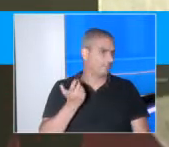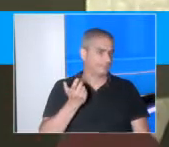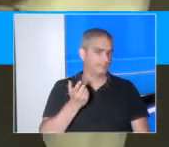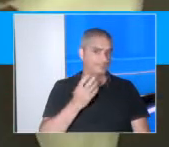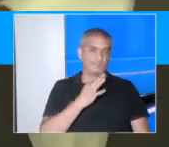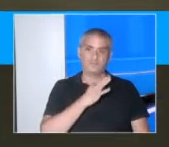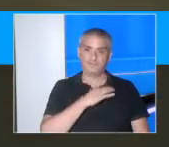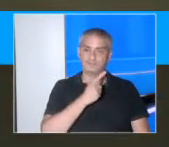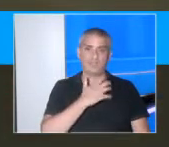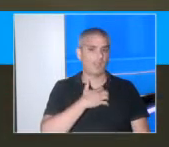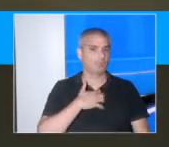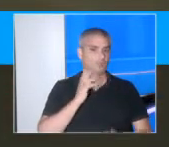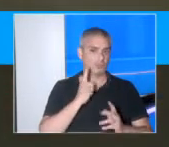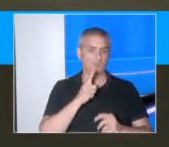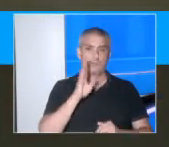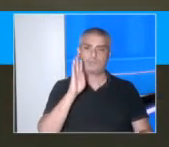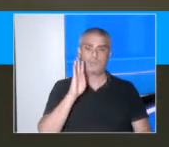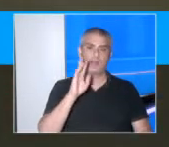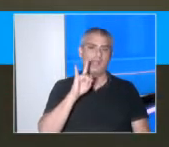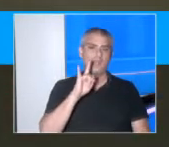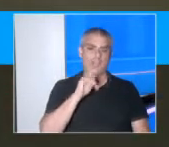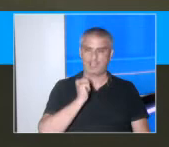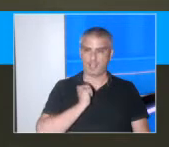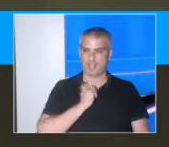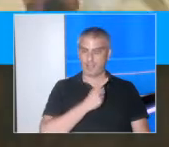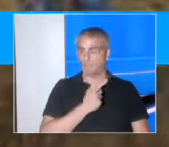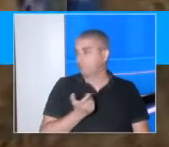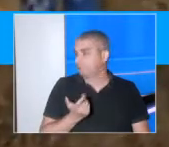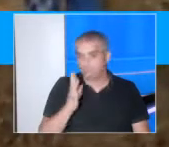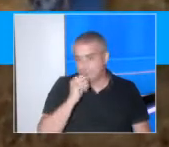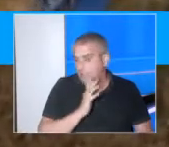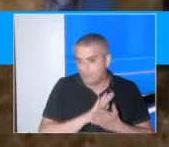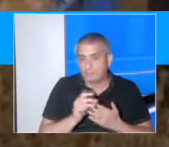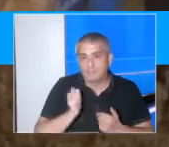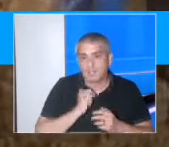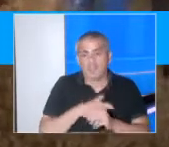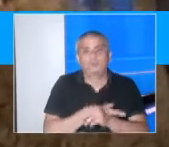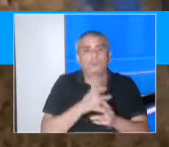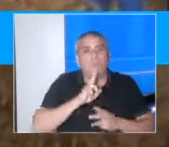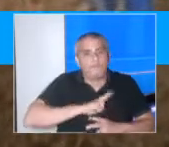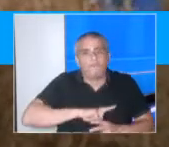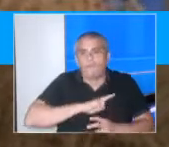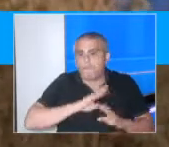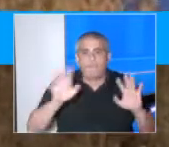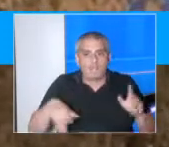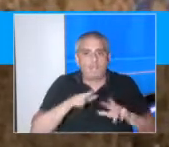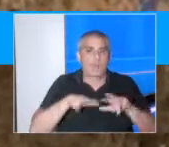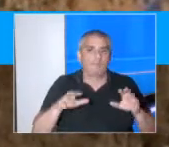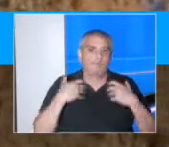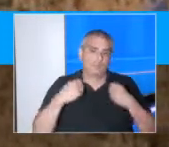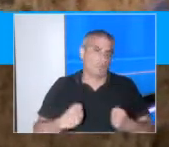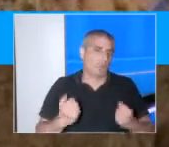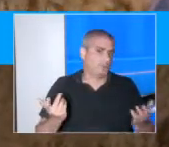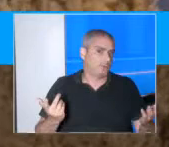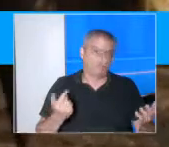נפצע אנושות בראל חדריה? מסקנה מאוד פשוטה. צהל עסוק בלהכיל בכלל הגבולות שלו את המציאות